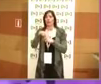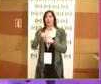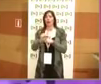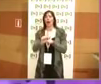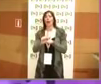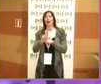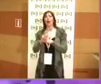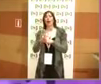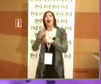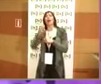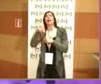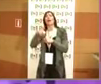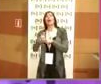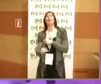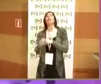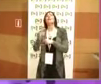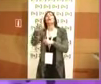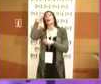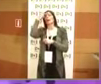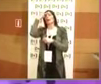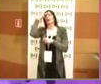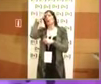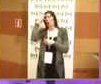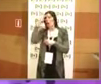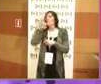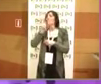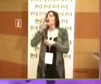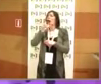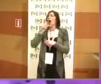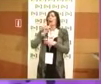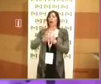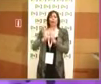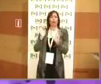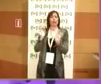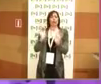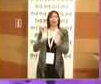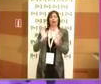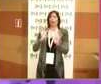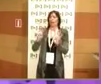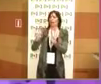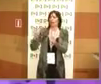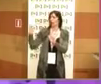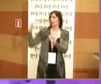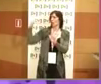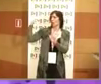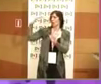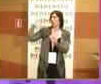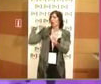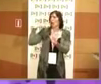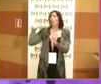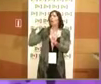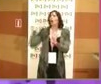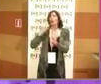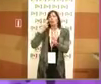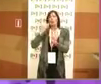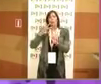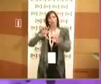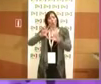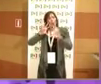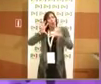Hannah Arendt ci ricorda, parlando delle tragedie del Novecento, come spesso tutto